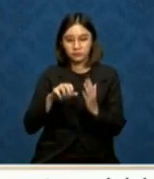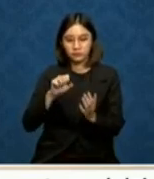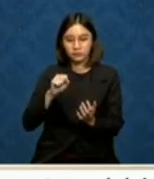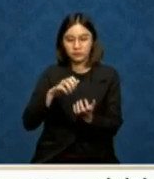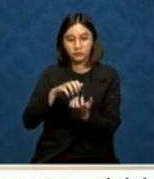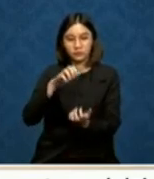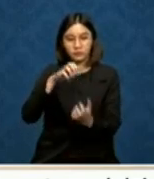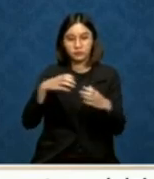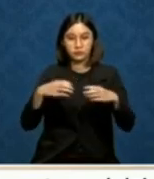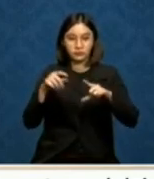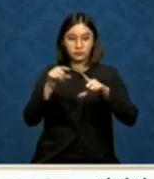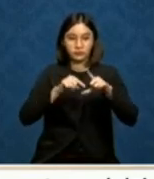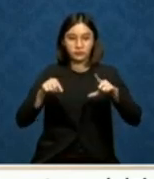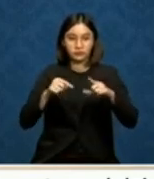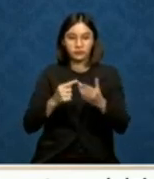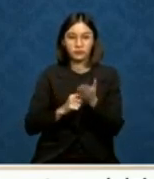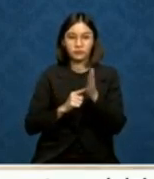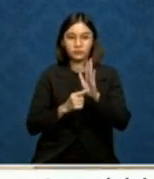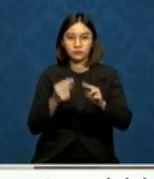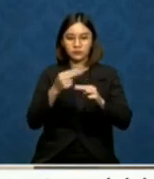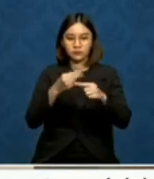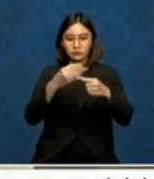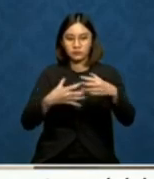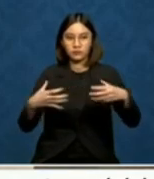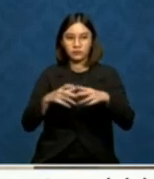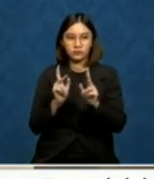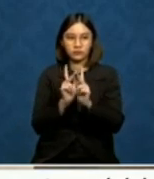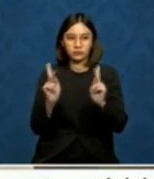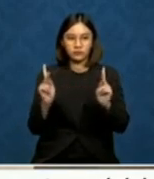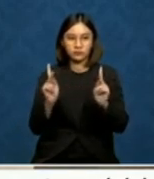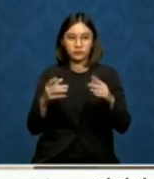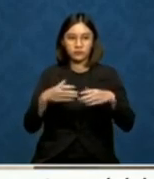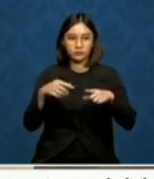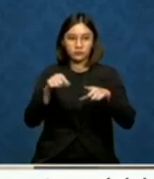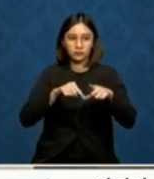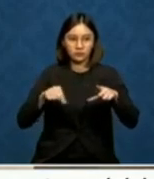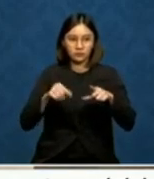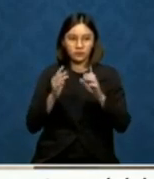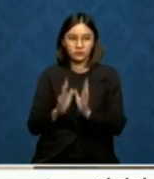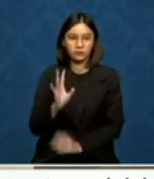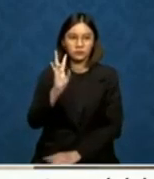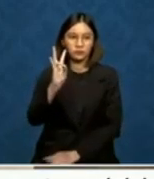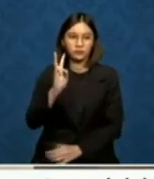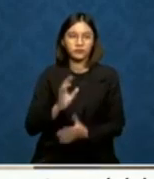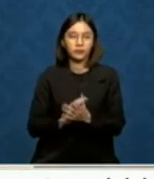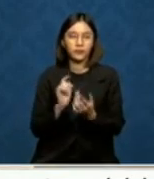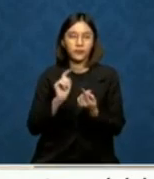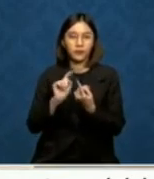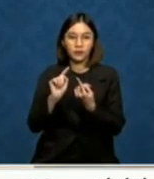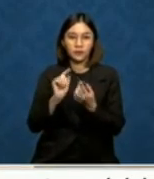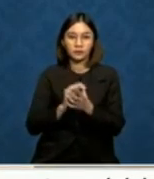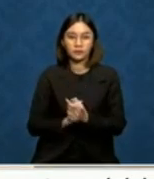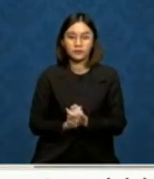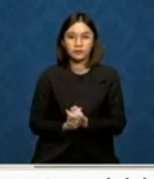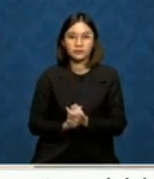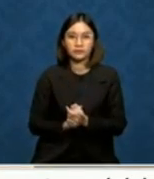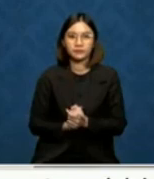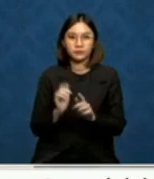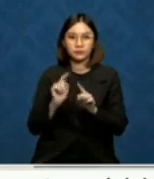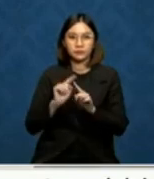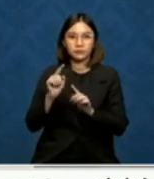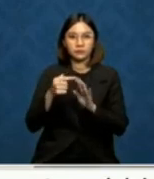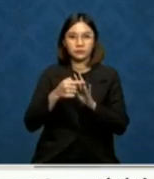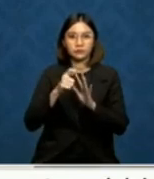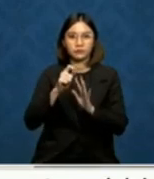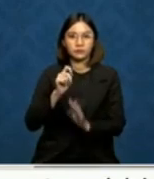คก้าวไก่ขอเสนอชื่อกรรมาธิการวิสามัญในสัดส่วนพรรคก้าวไก่จำนวน7ท่านดังนี้ค่ะ 1. เ